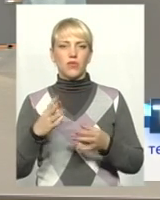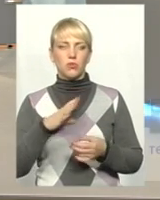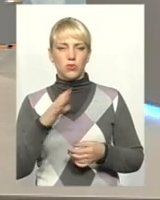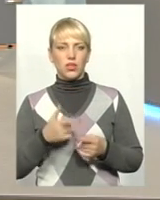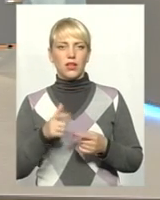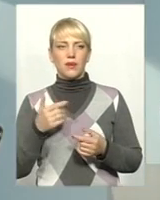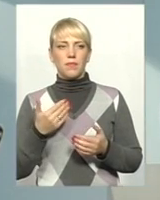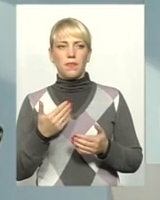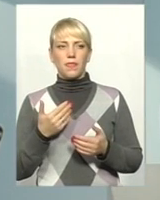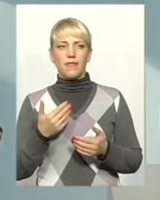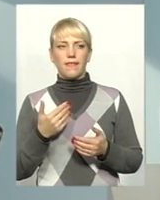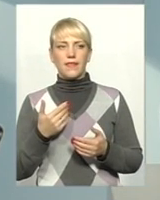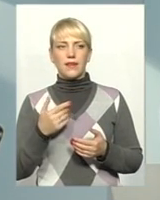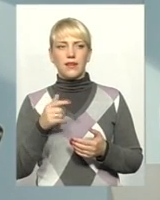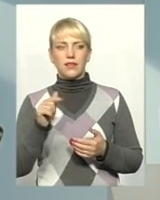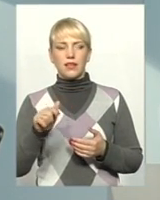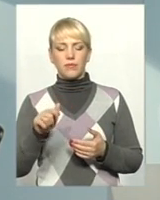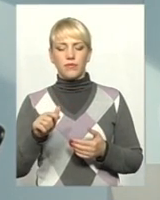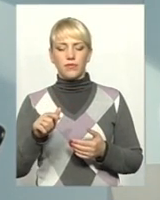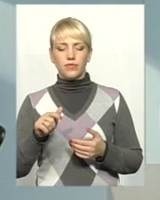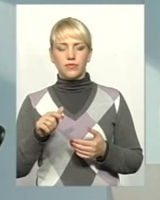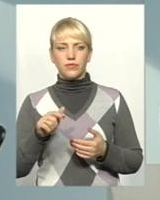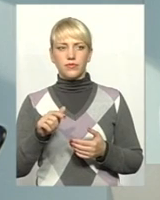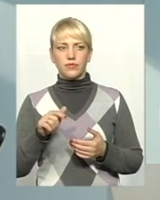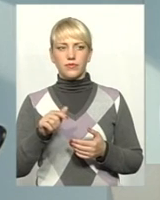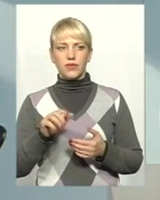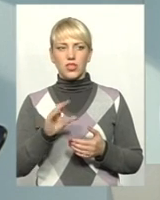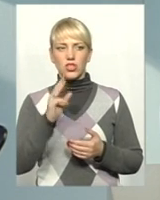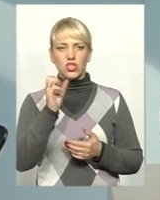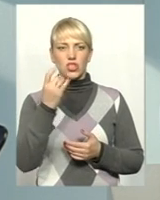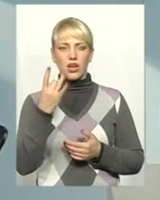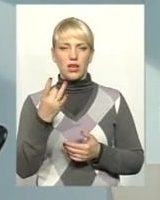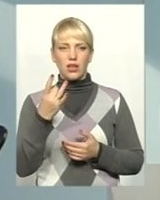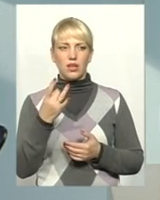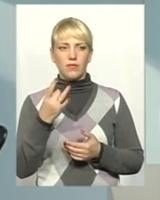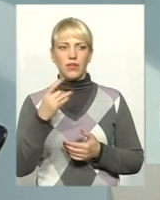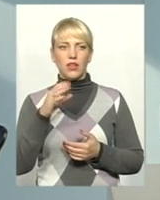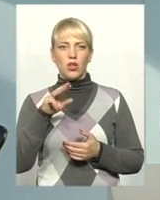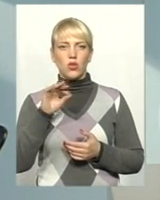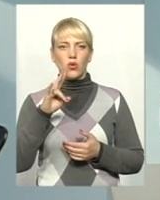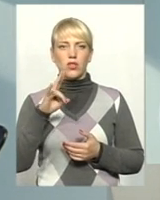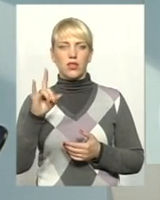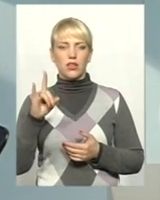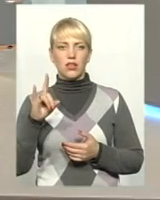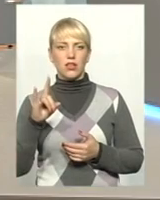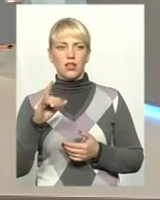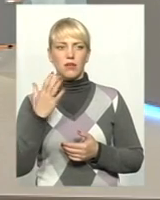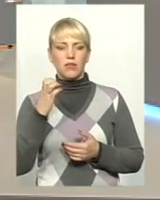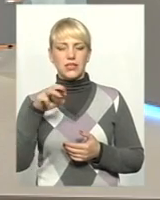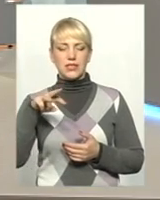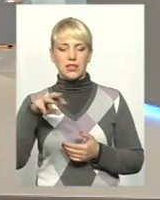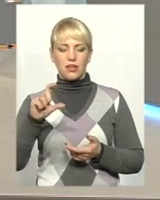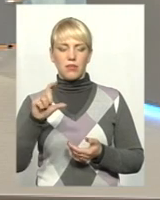передбачає вирівнюючий шар асфальтобетону, а новорічний шар він йде в тонах, і 5 см